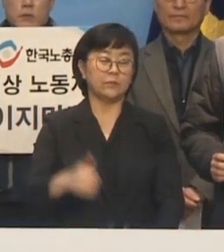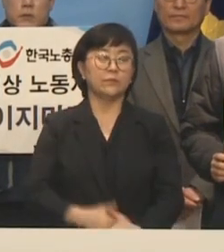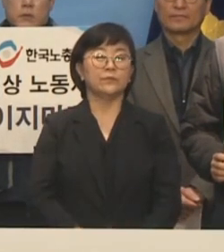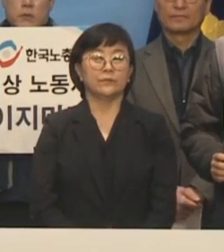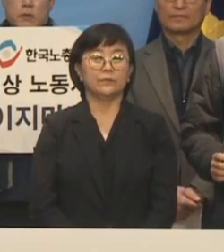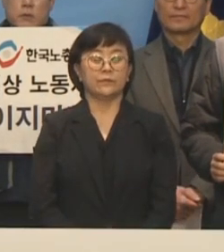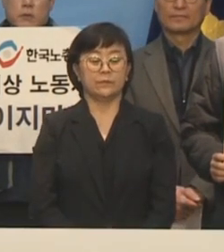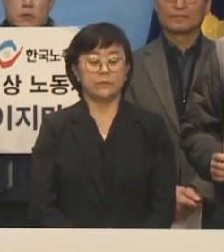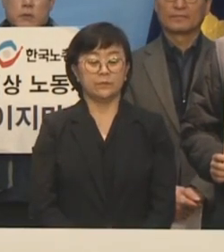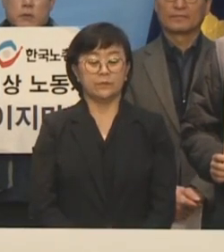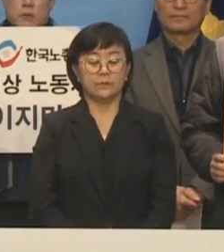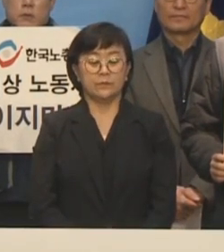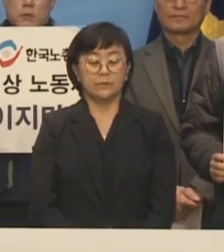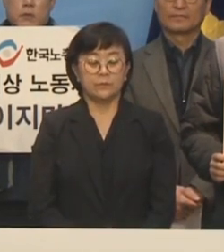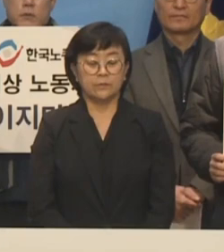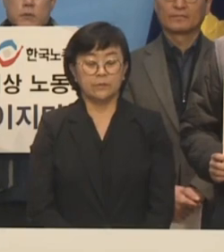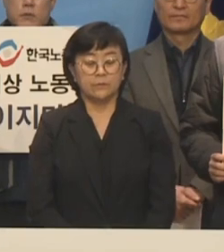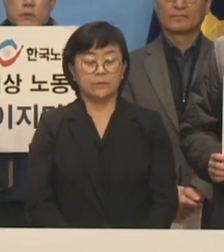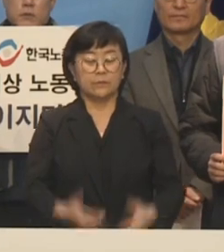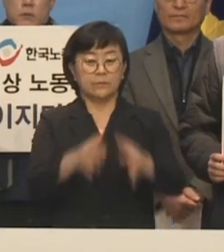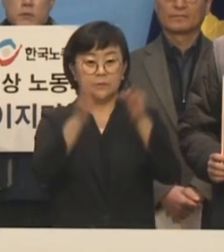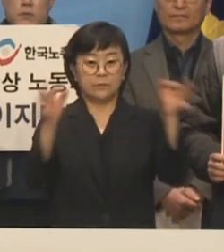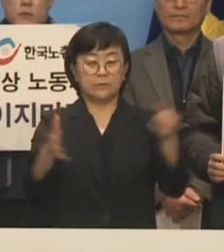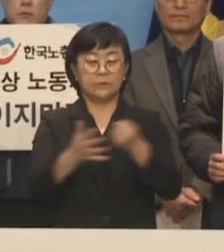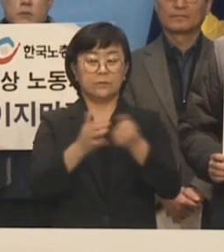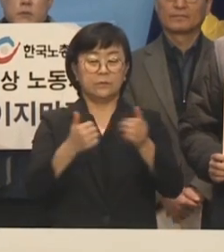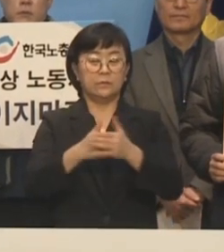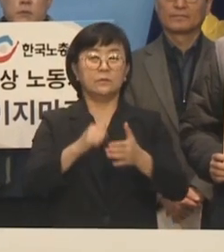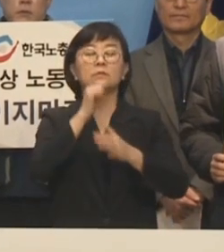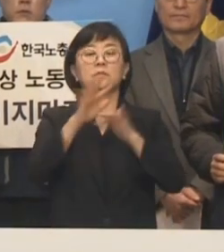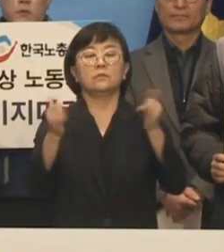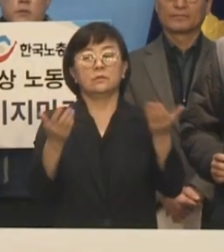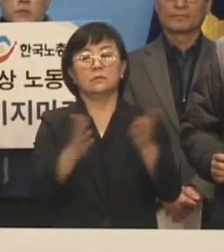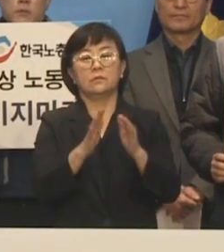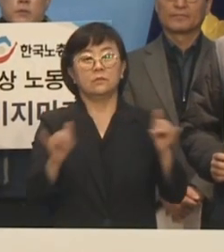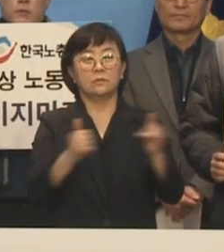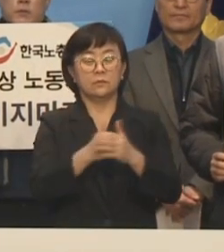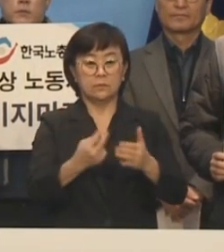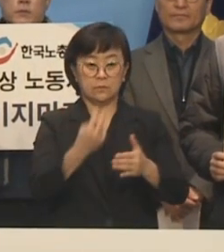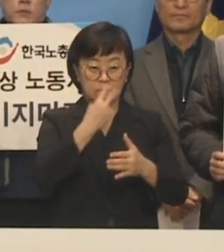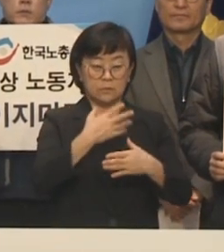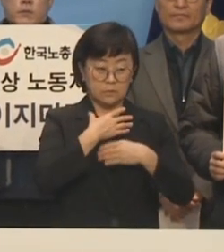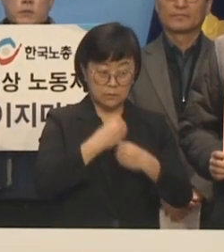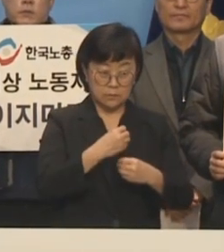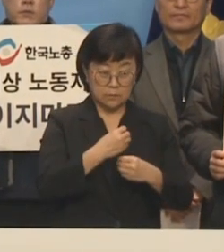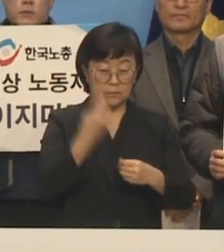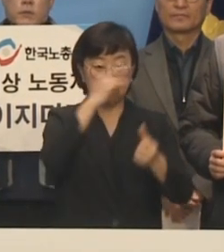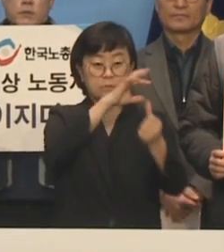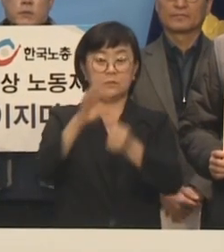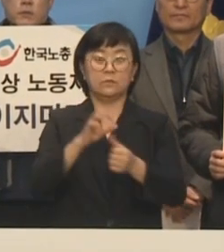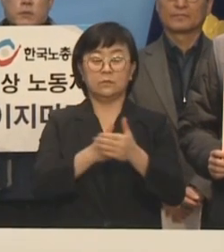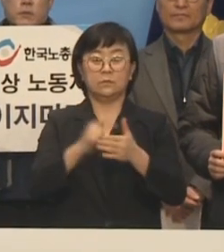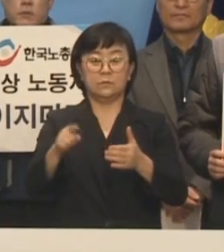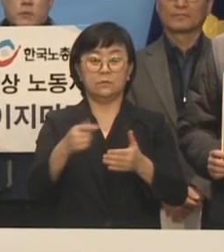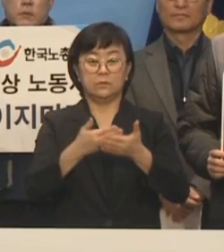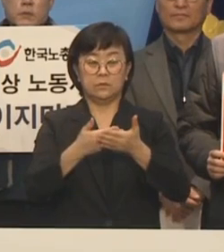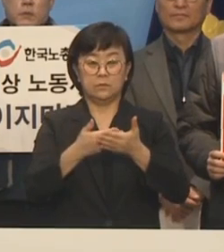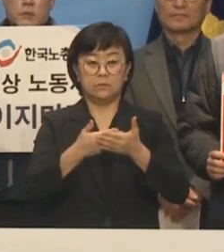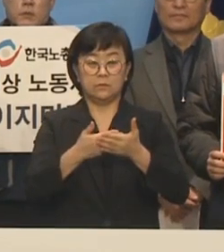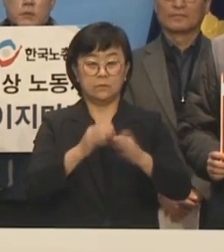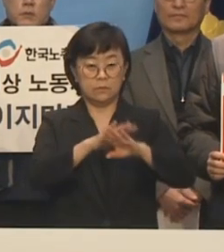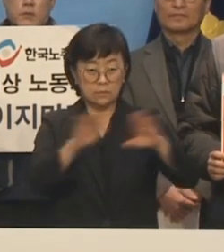수 없을 것입니다. 그동안 중소 영세기업 노동자들의 생명과 안전 보호에